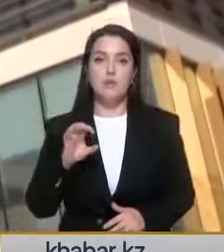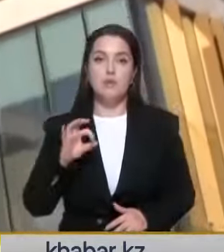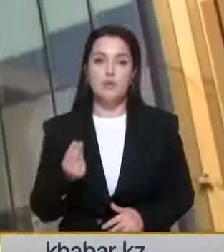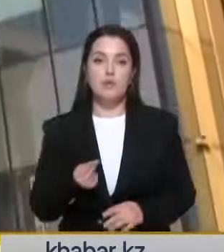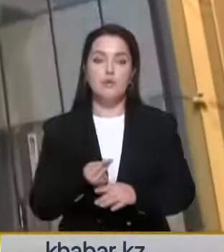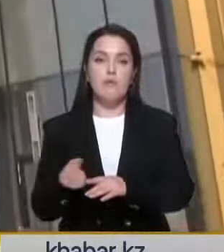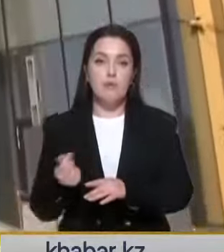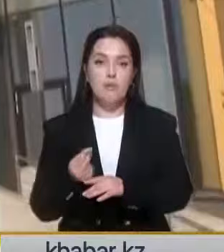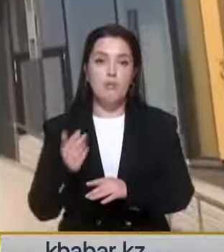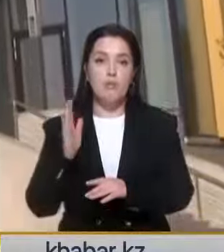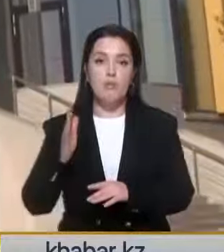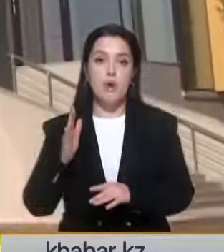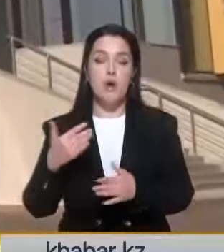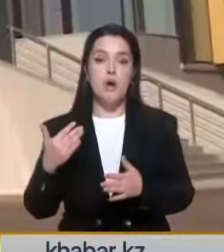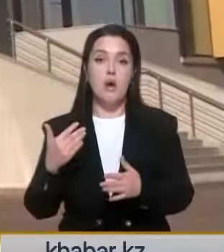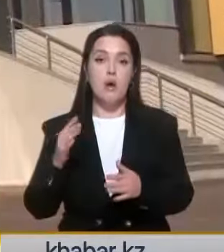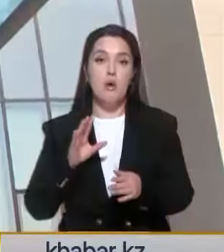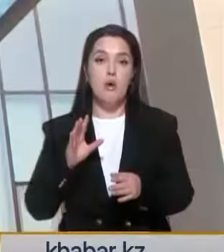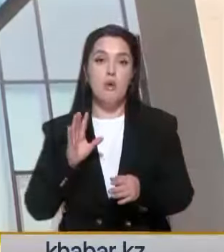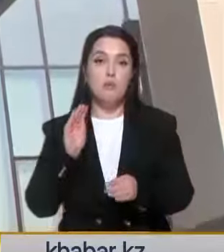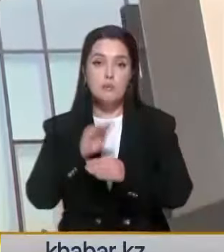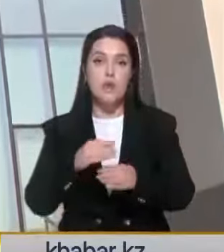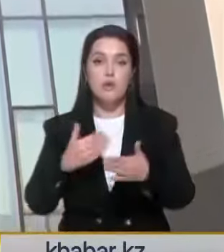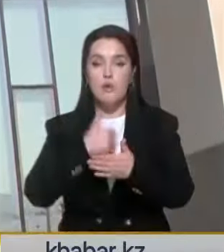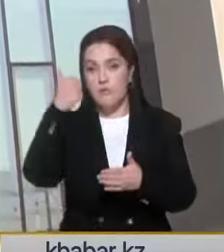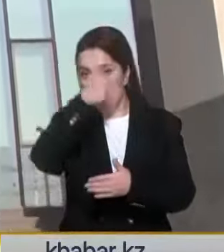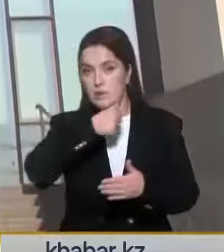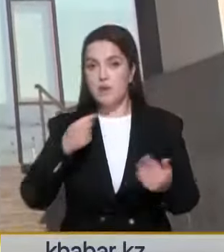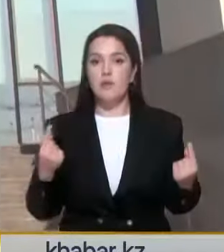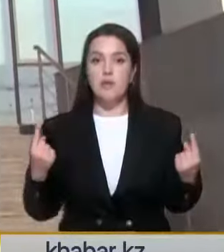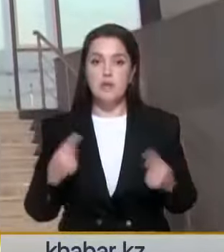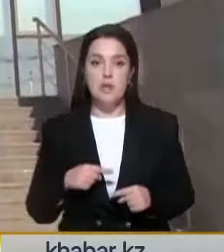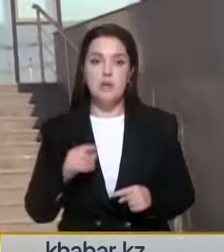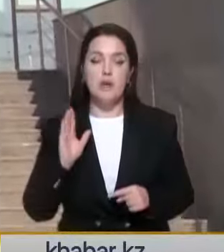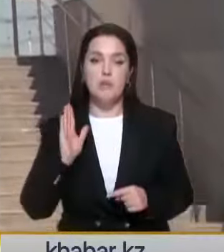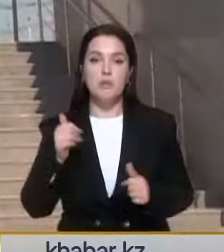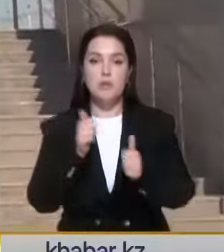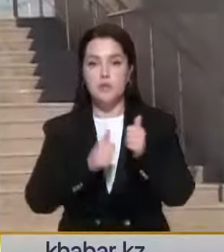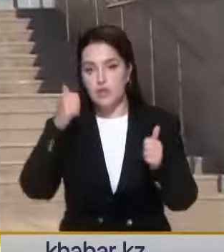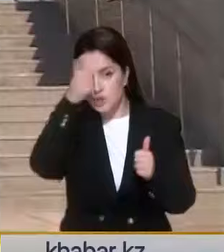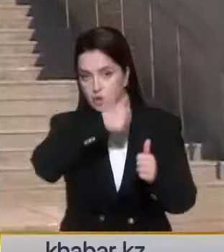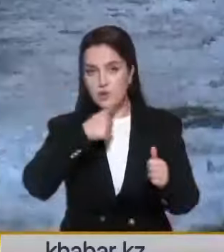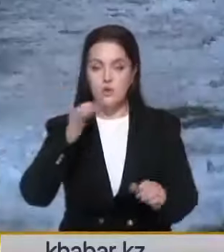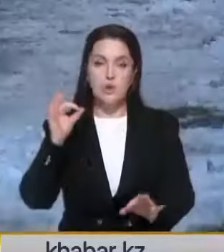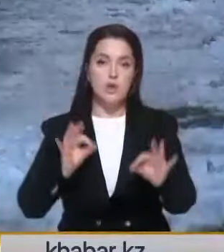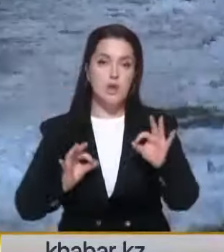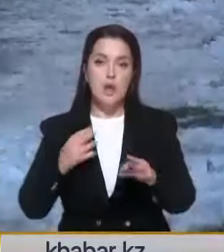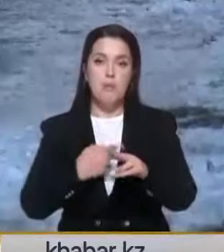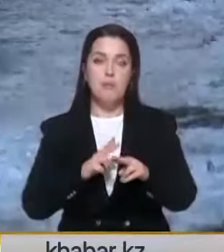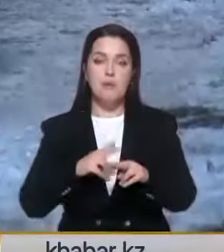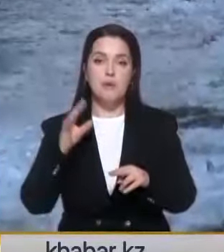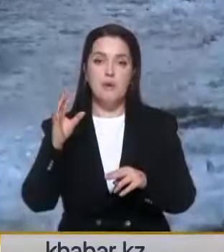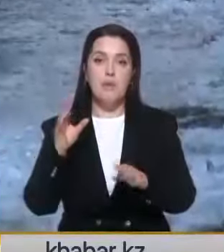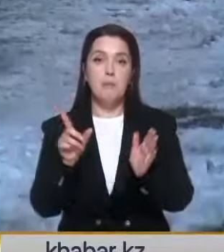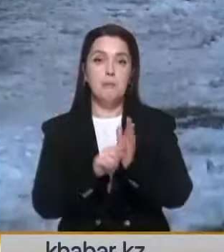8,4%. Все соцвыплаты будут индексированы с нового года с учетом уровня инфляции. Так будет осуществлена ежегодная